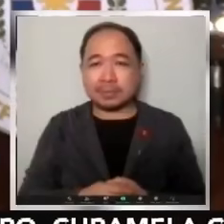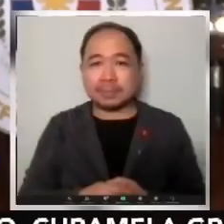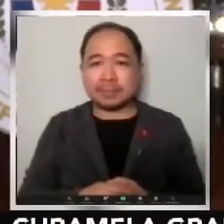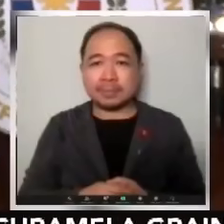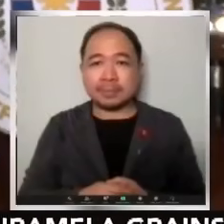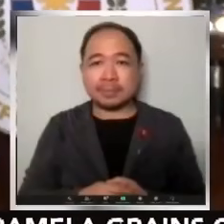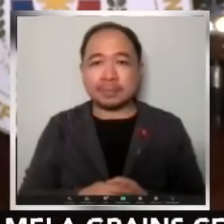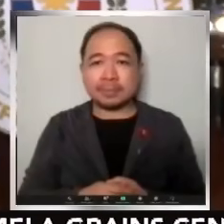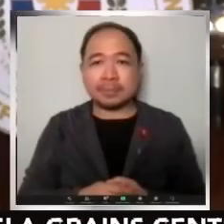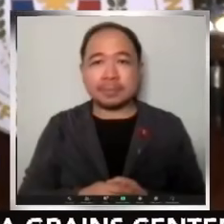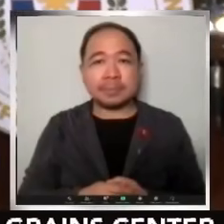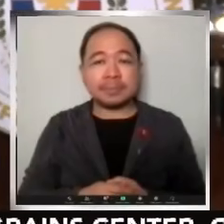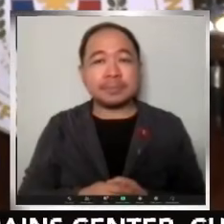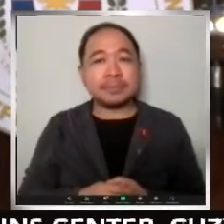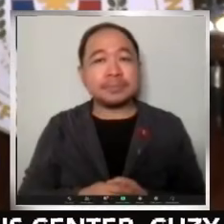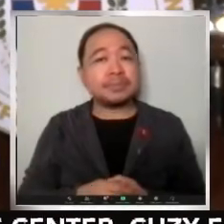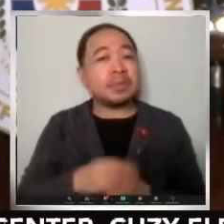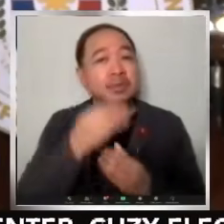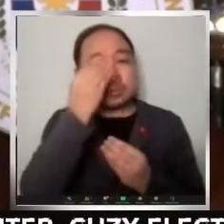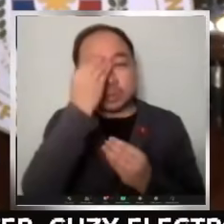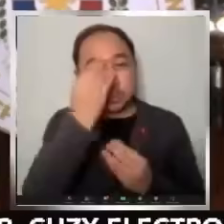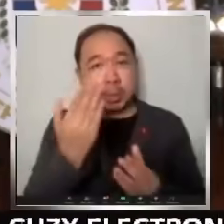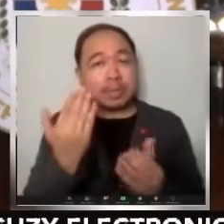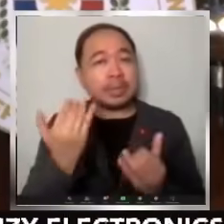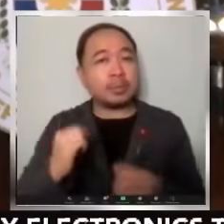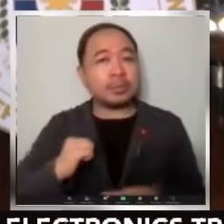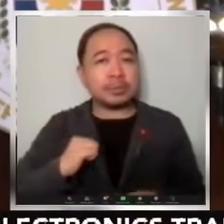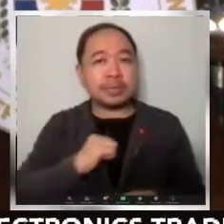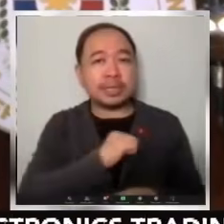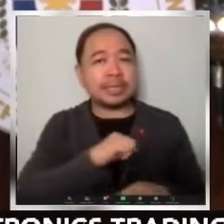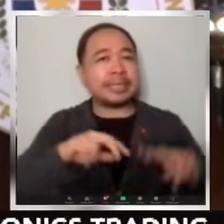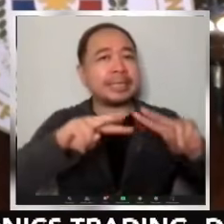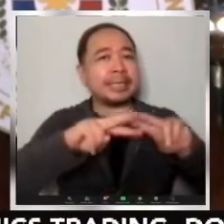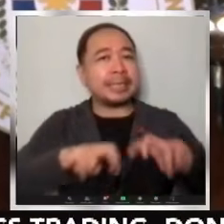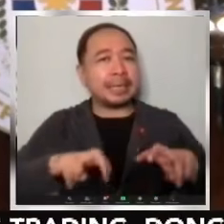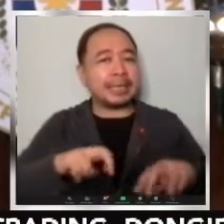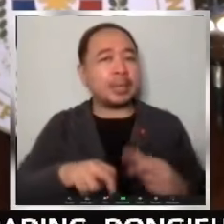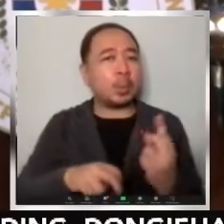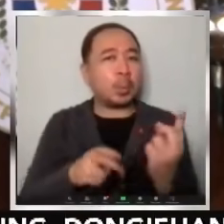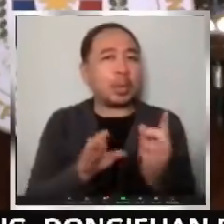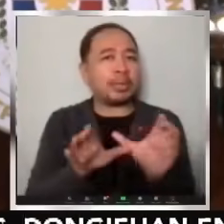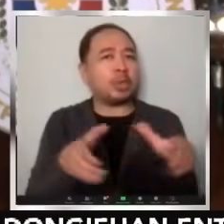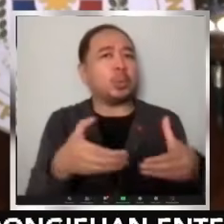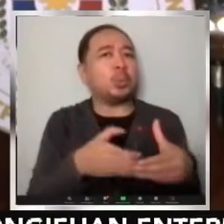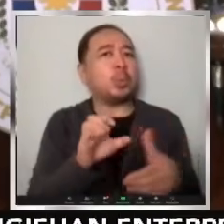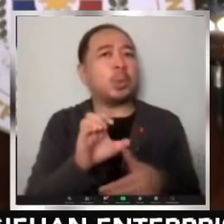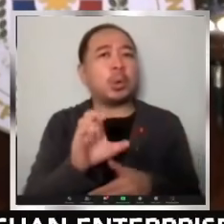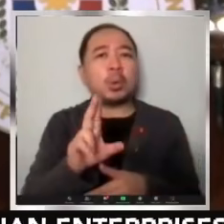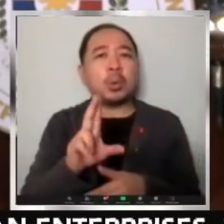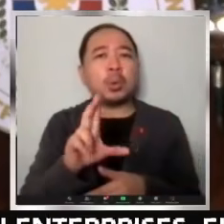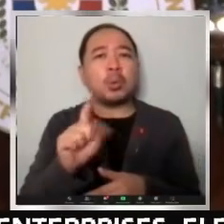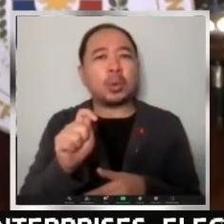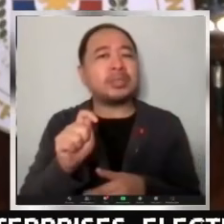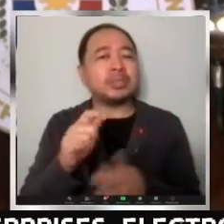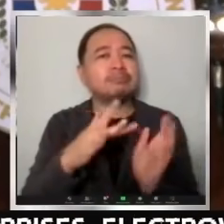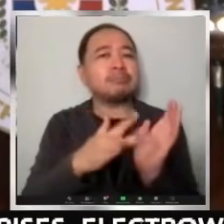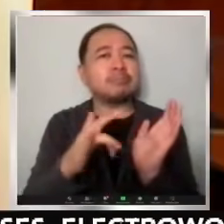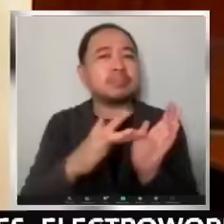Vicky Maris Emily, imbestigahan na ng Senado ang isang kulto umano sa Surigao na nang-aabuso ng mga menor de edad.